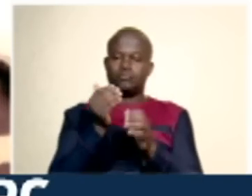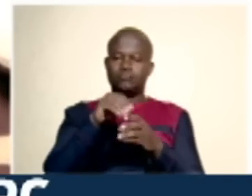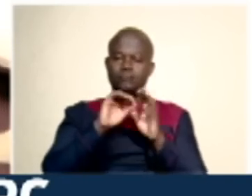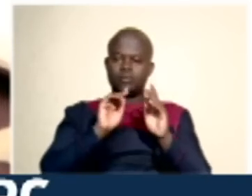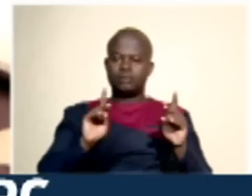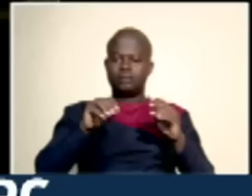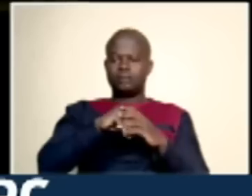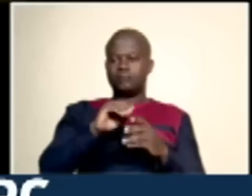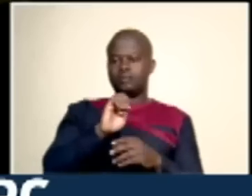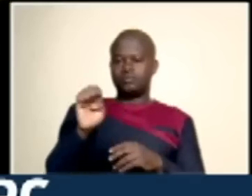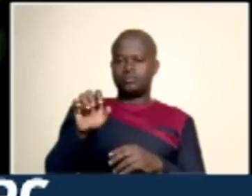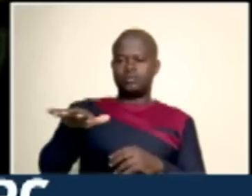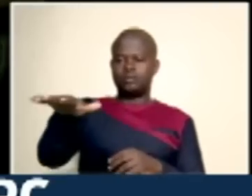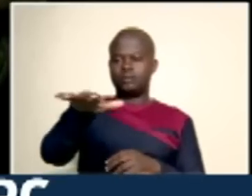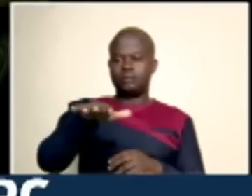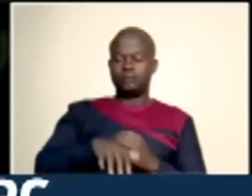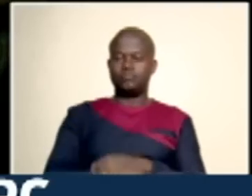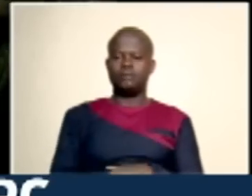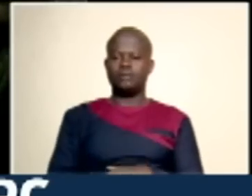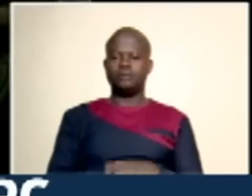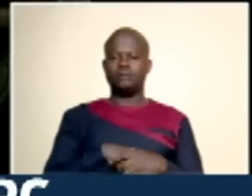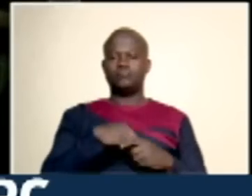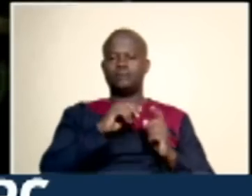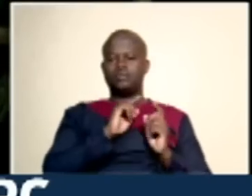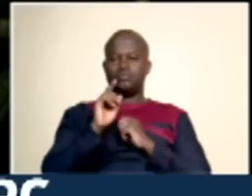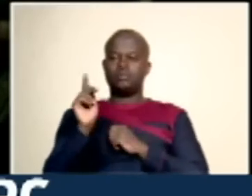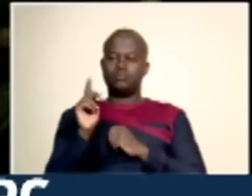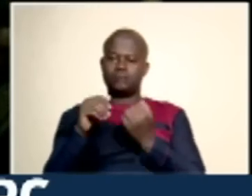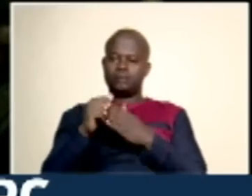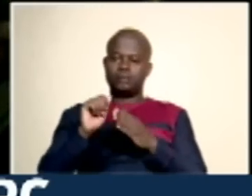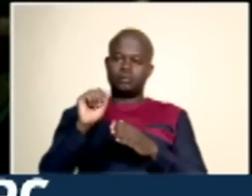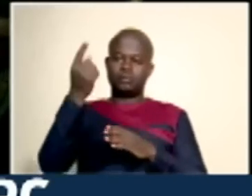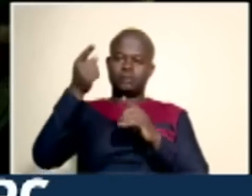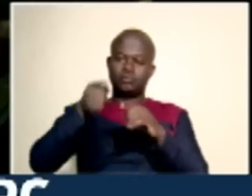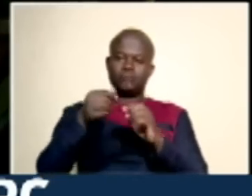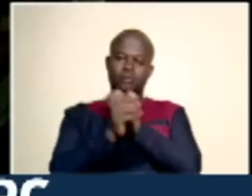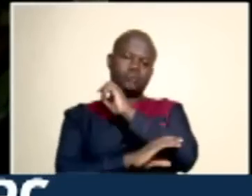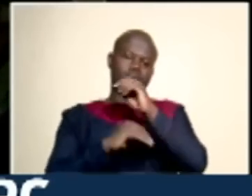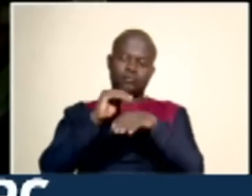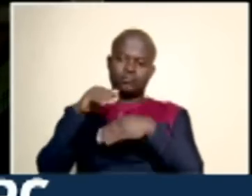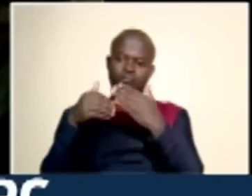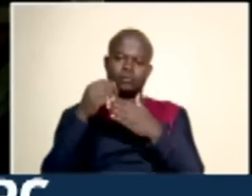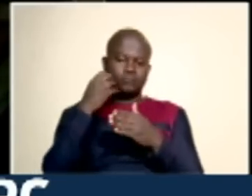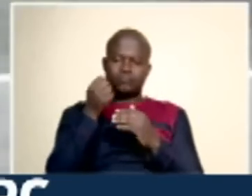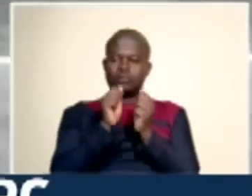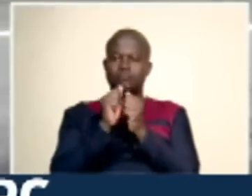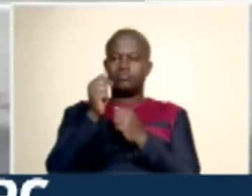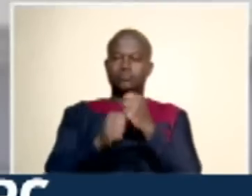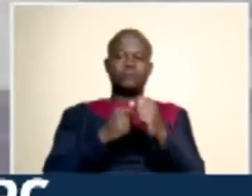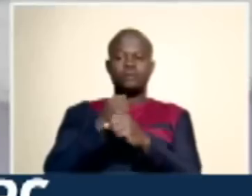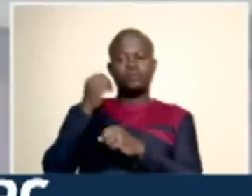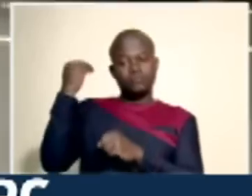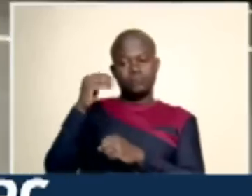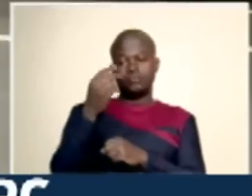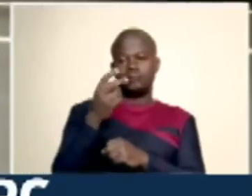mu Burasirazuba bwacyo. Ingabo za Kenya nizo zabimburiye iz'ibindi bihugu by'akarere mu kwezi kwa 11 k'umwaka ushize